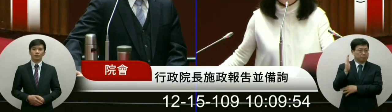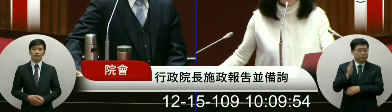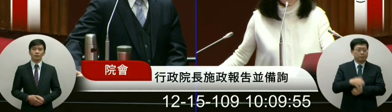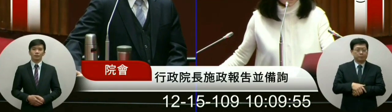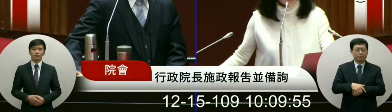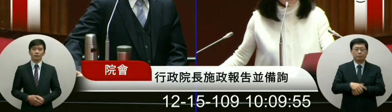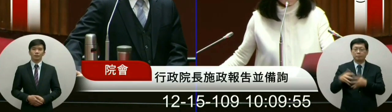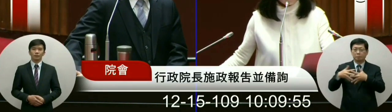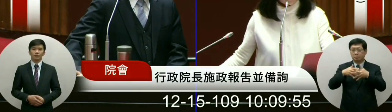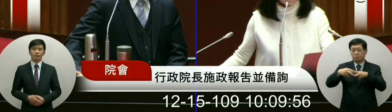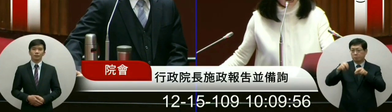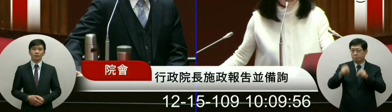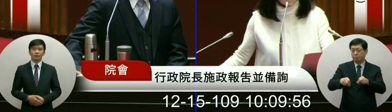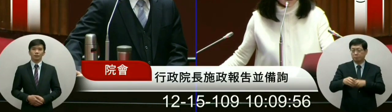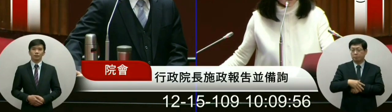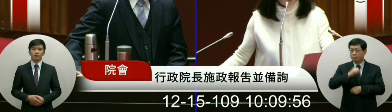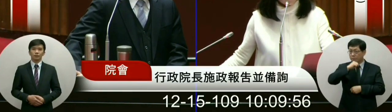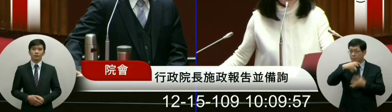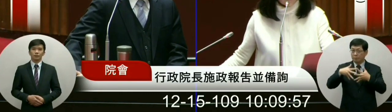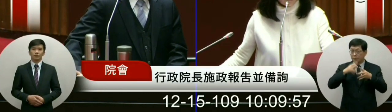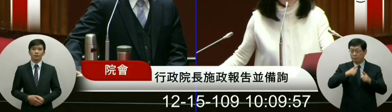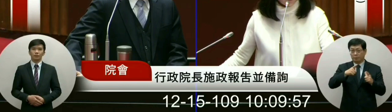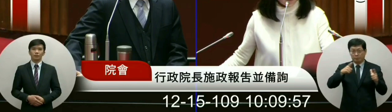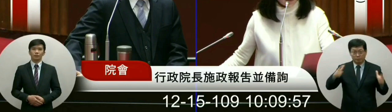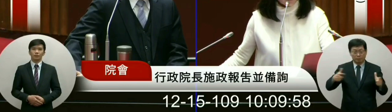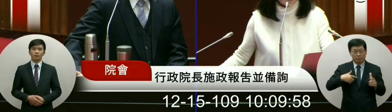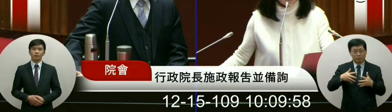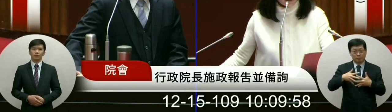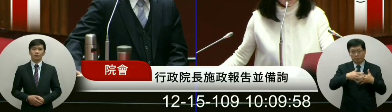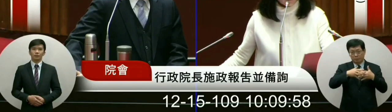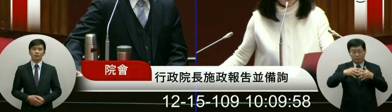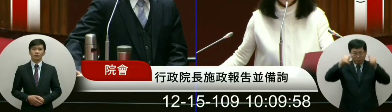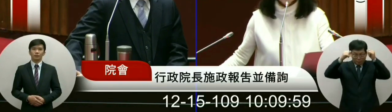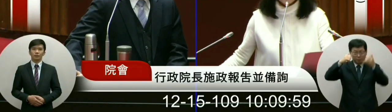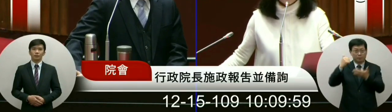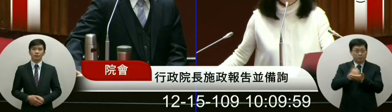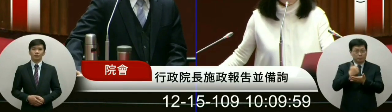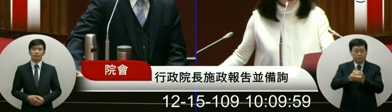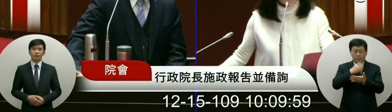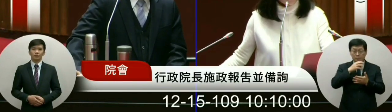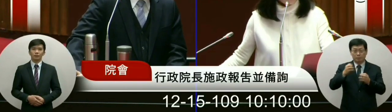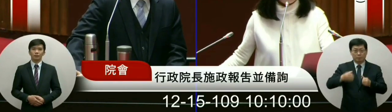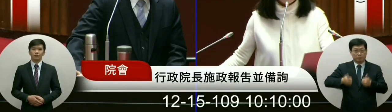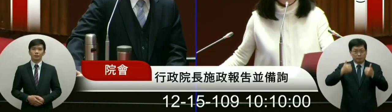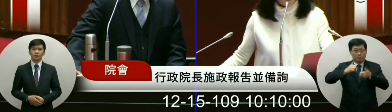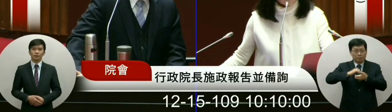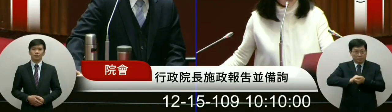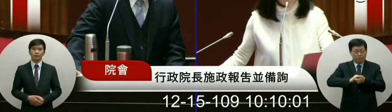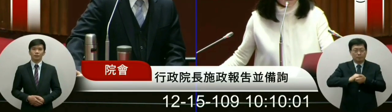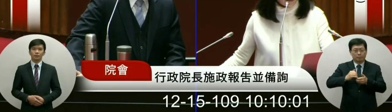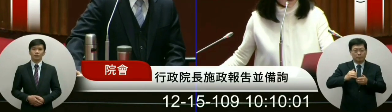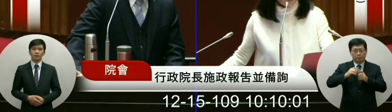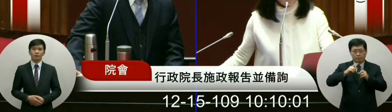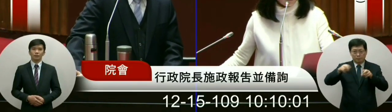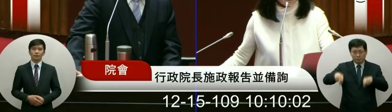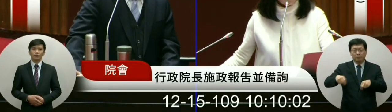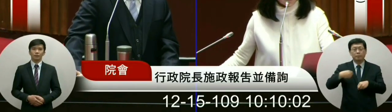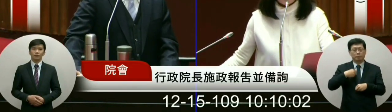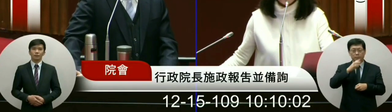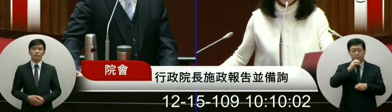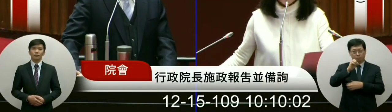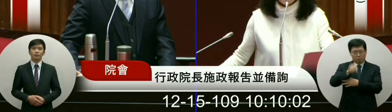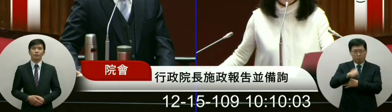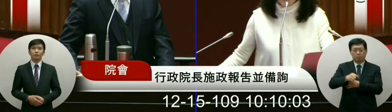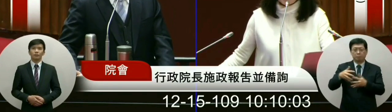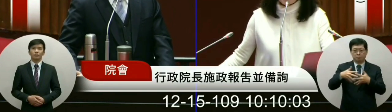府跟美国签订了台美扩大美牛进口议定书，同意扩大美国牛